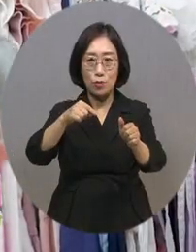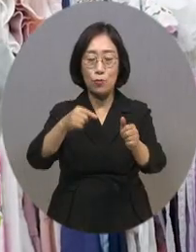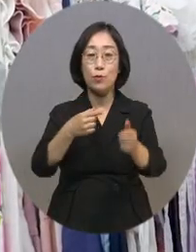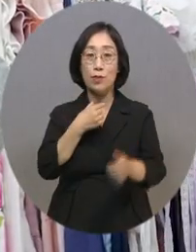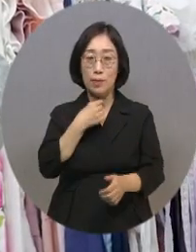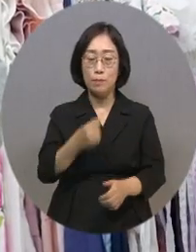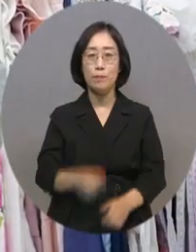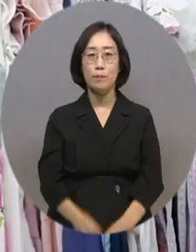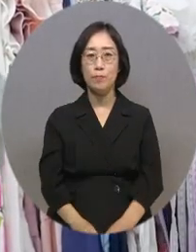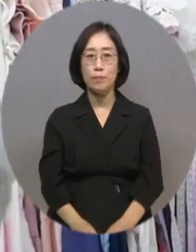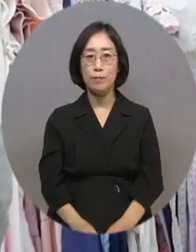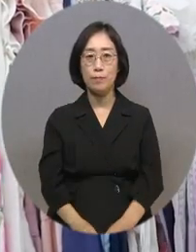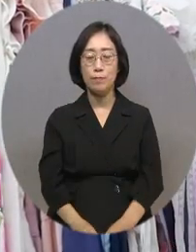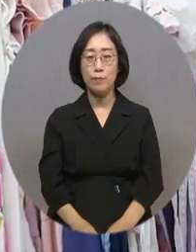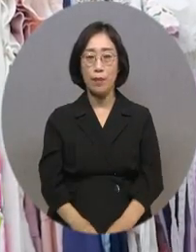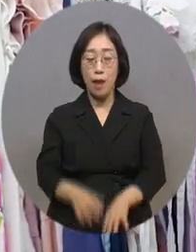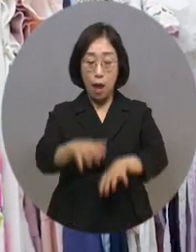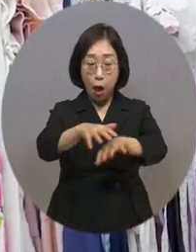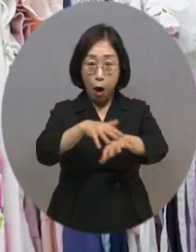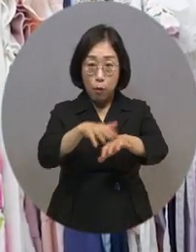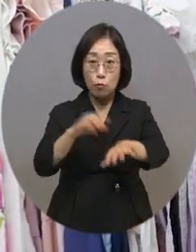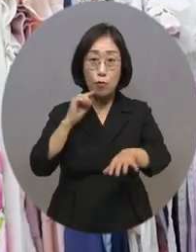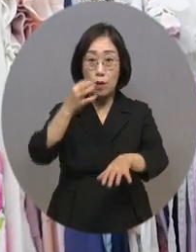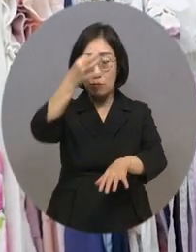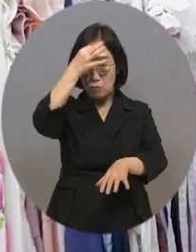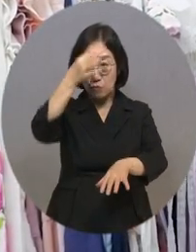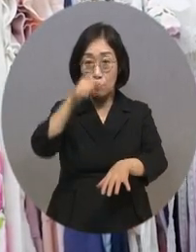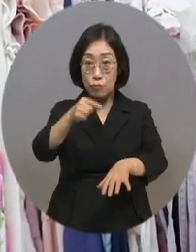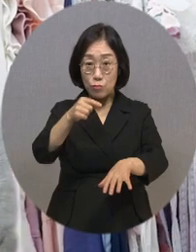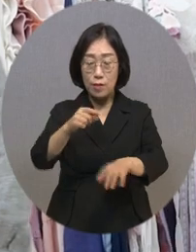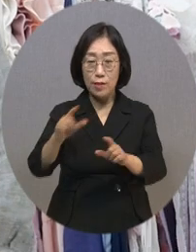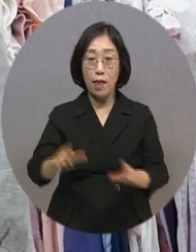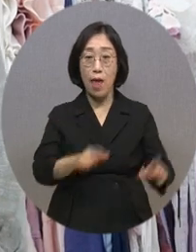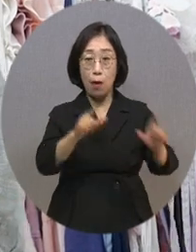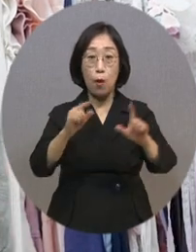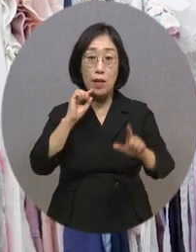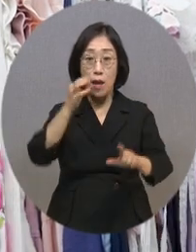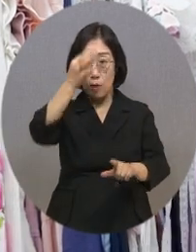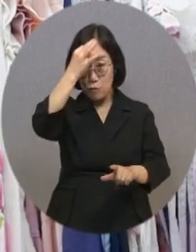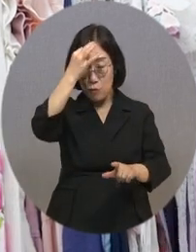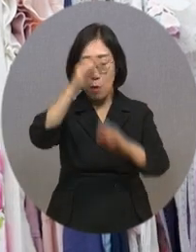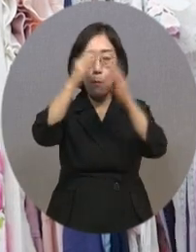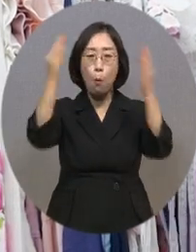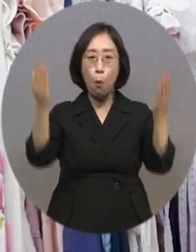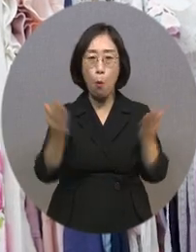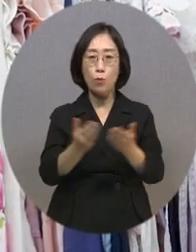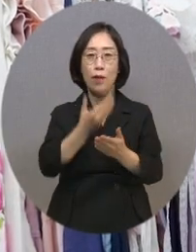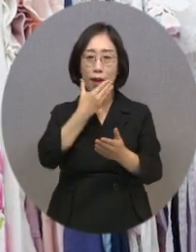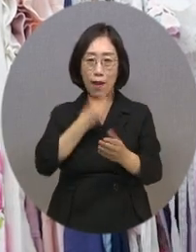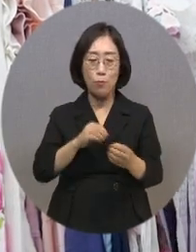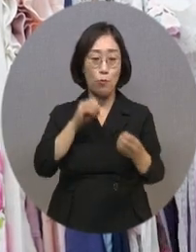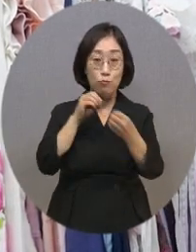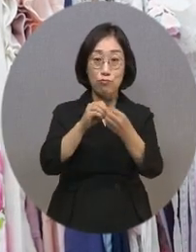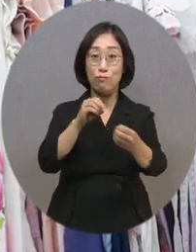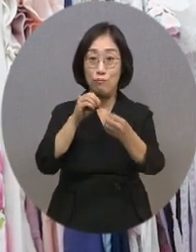김희숙 작가는 페브릭아트라는 생활공예가 모두에게 행복을 준다고 합니다.